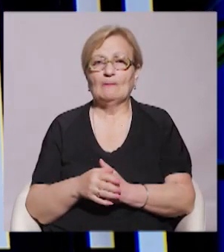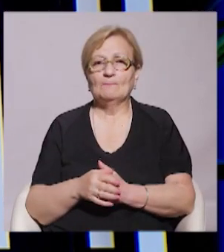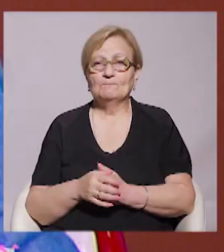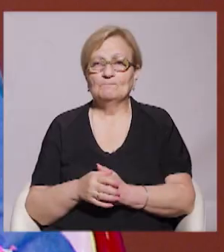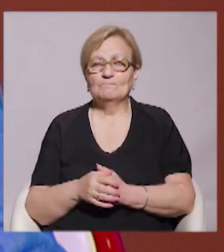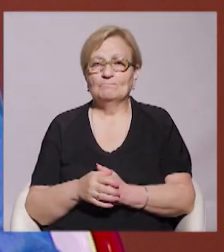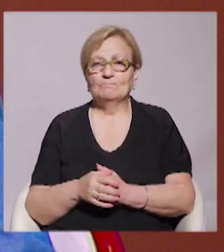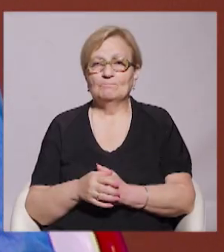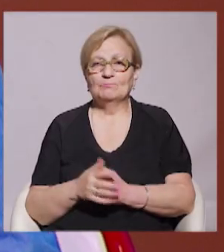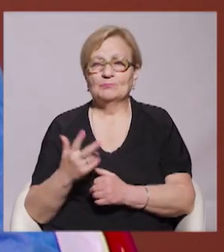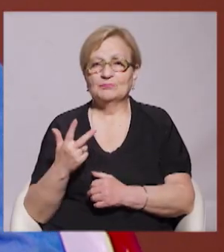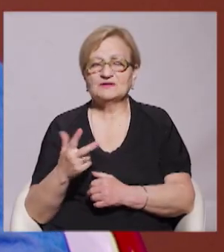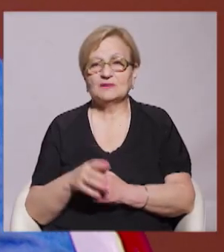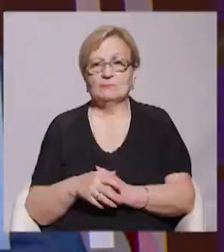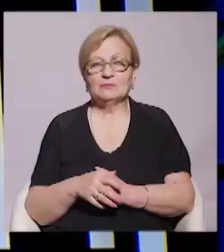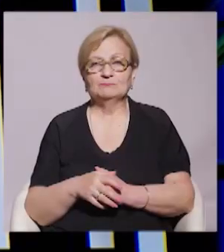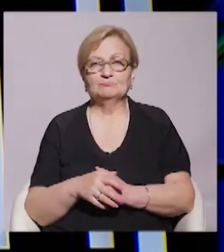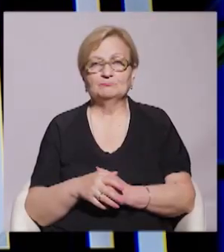რამდენიაო 3 ნახოთ